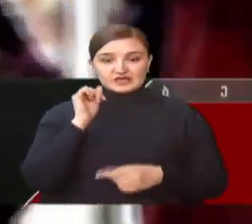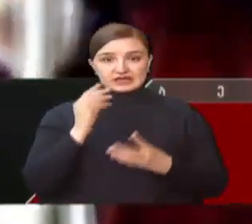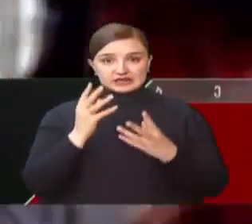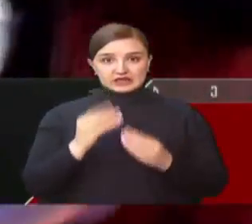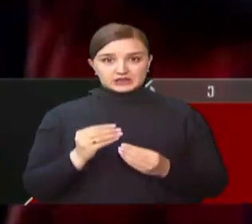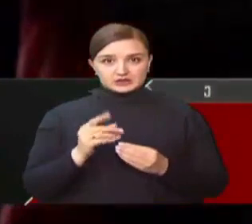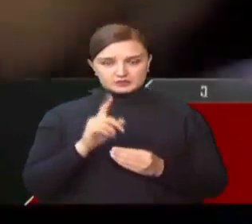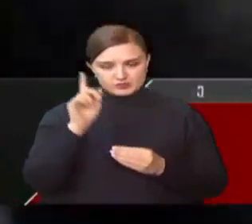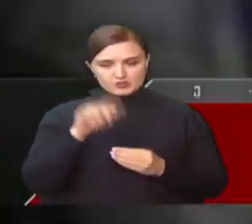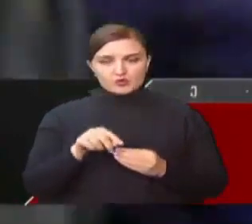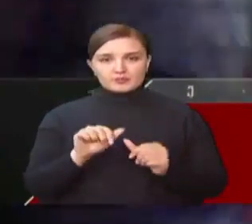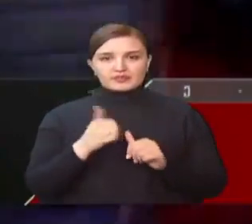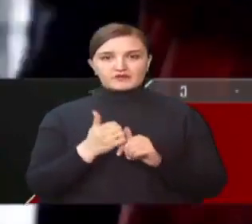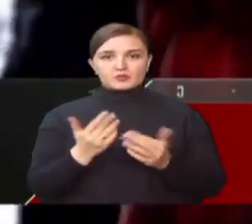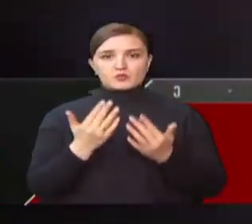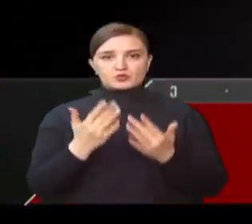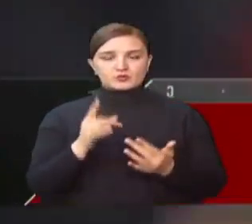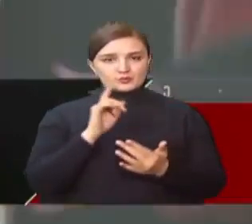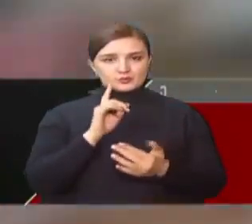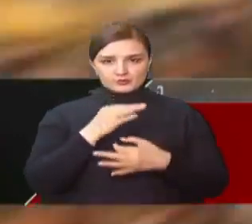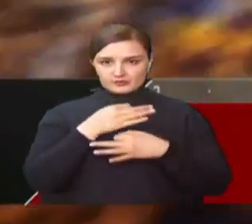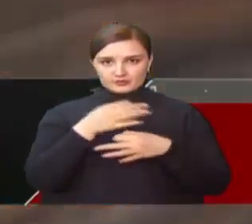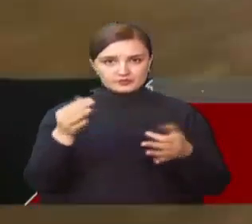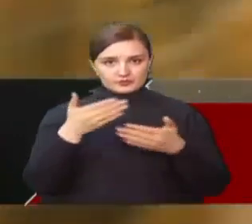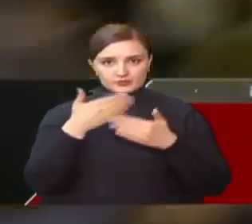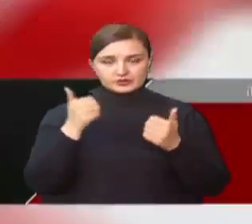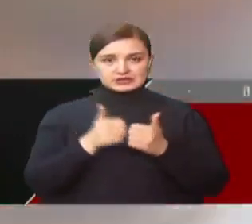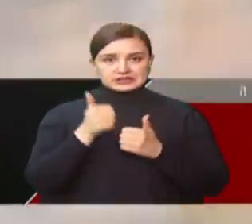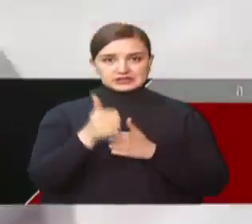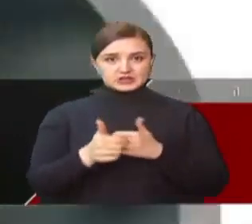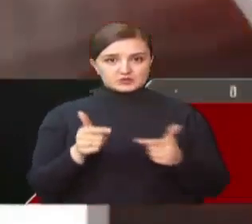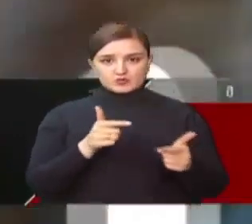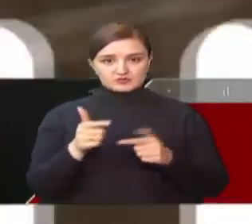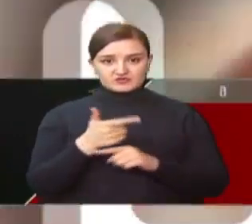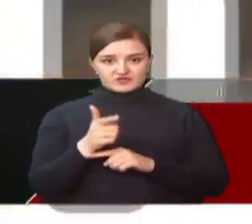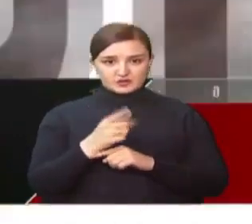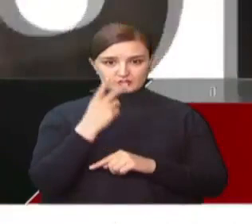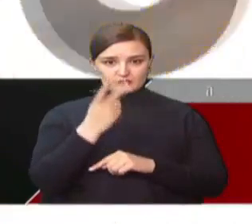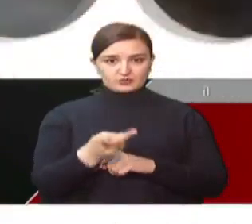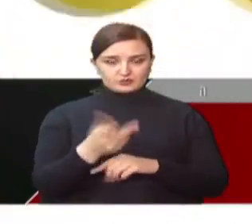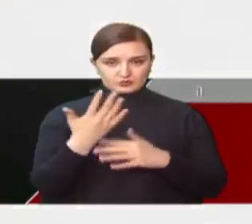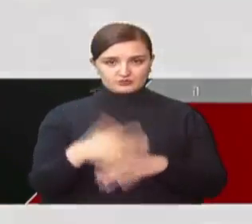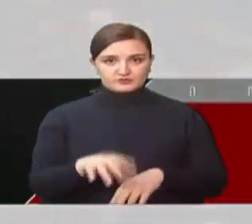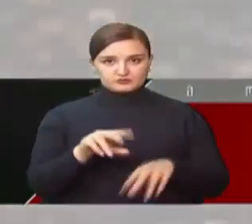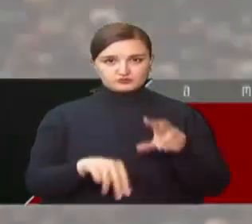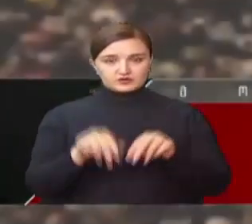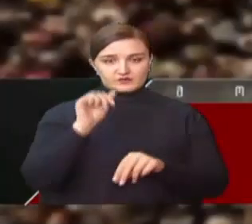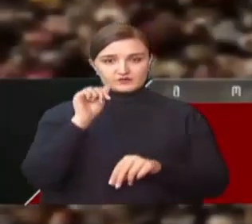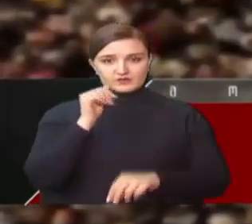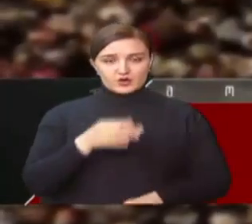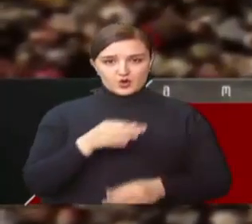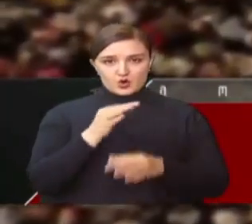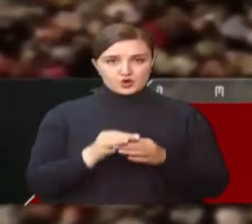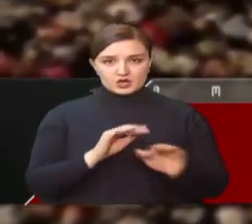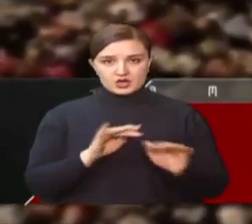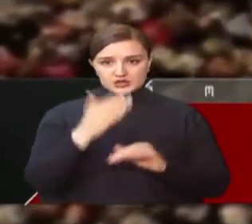ცნობილია. ახლა მთავარი ის მოთხოვნებია, რომელიც ჯერ არ გაჟღერებულა, თუმცა თუ წინასწარ მომზადებულ ამ ვიდეო რგოლით ხელმძღვანელებთ, რომლითაც ხვალ